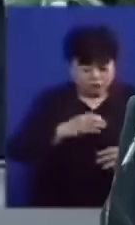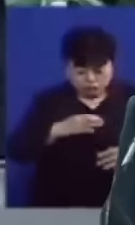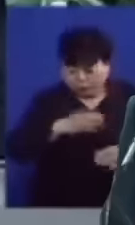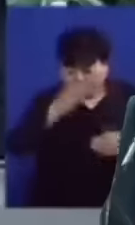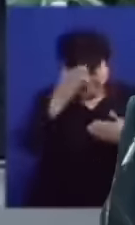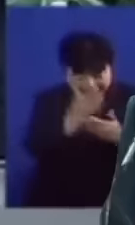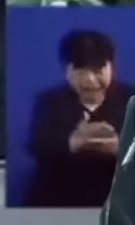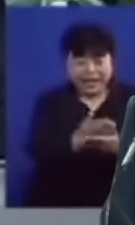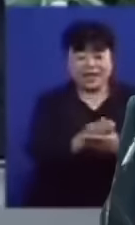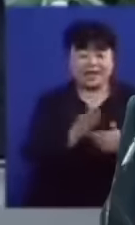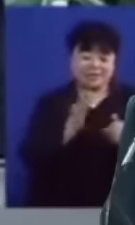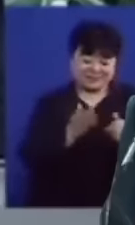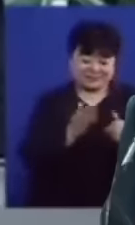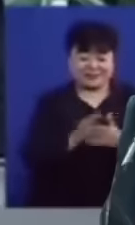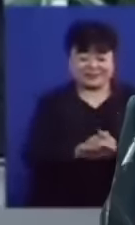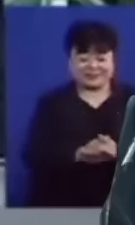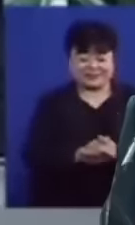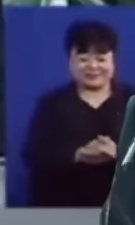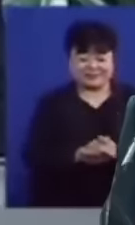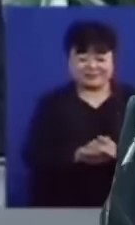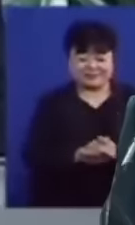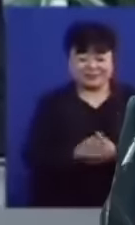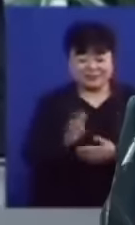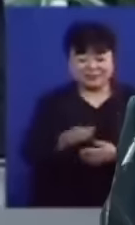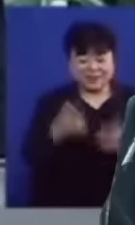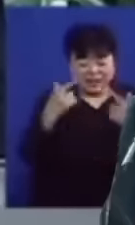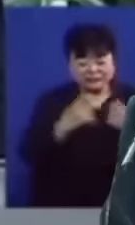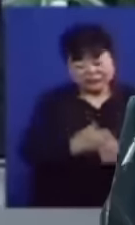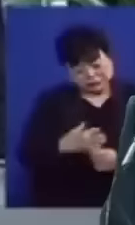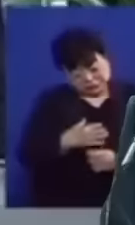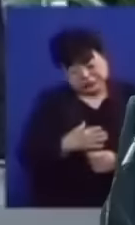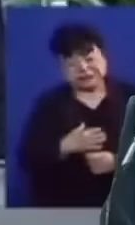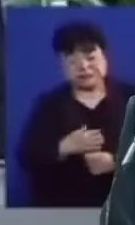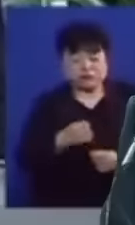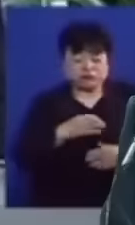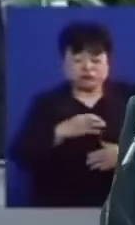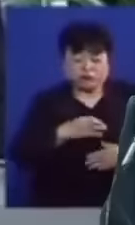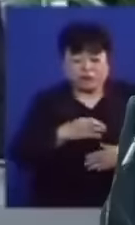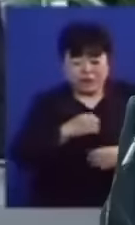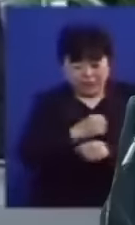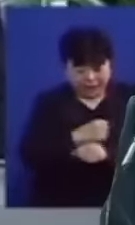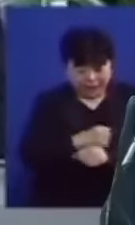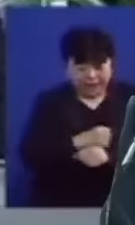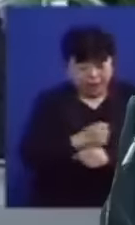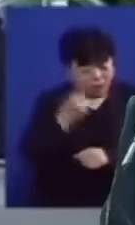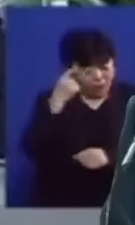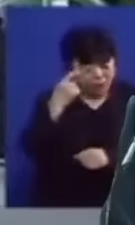두려워하지도 말라고 말하셨습니다. 그런데 우리는 늘 근심하고 늘 두려워합니다.